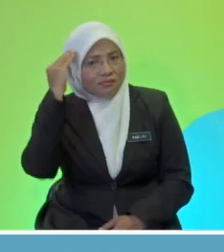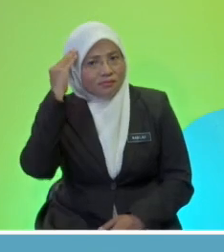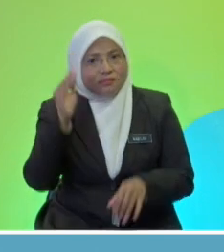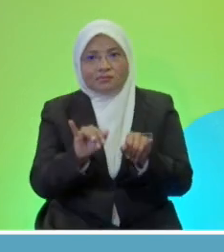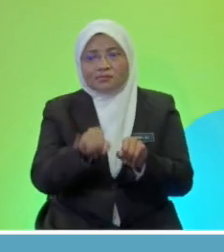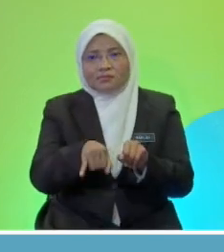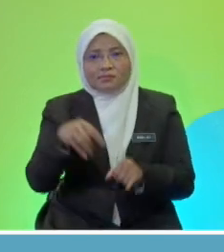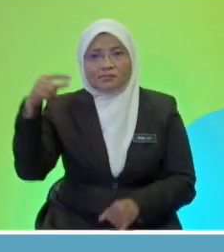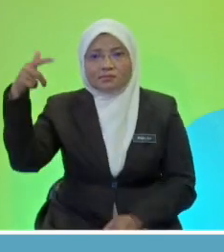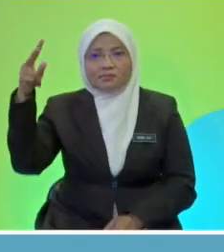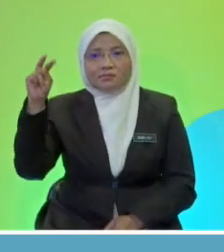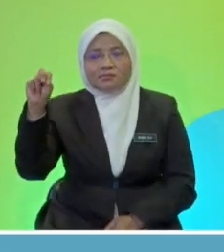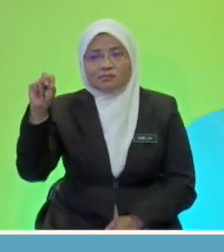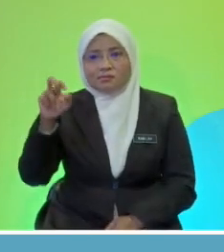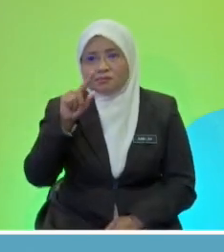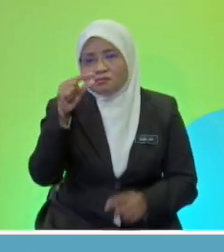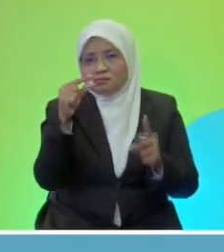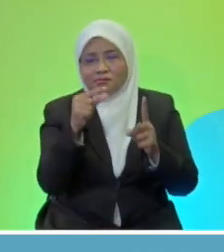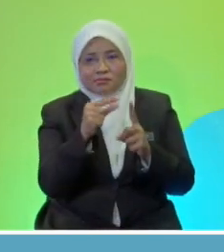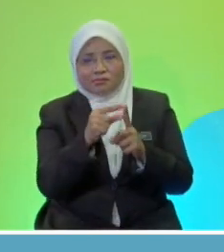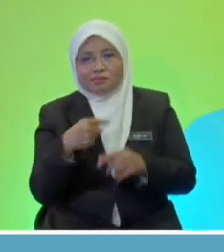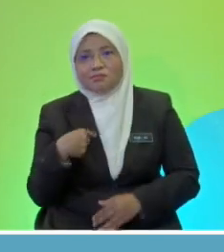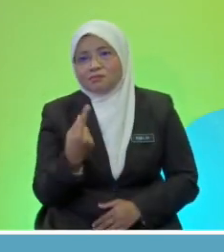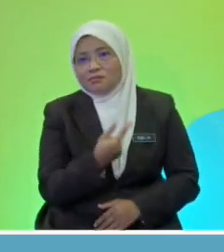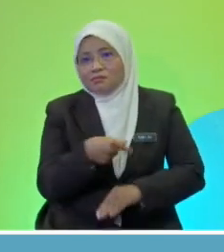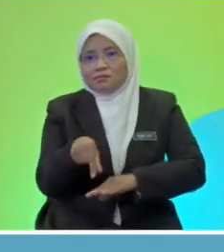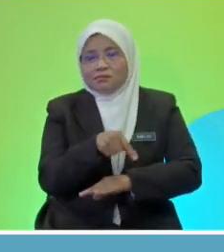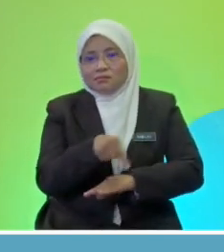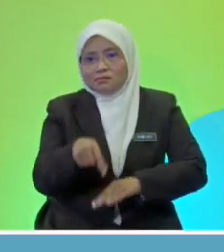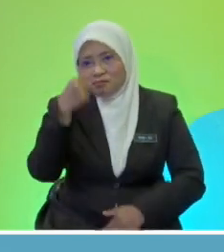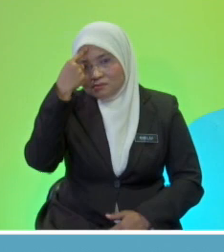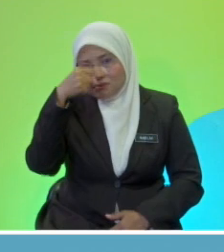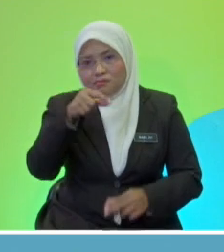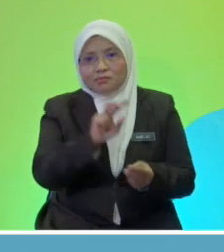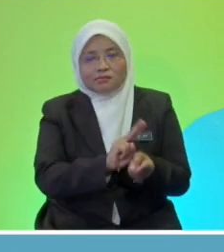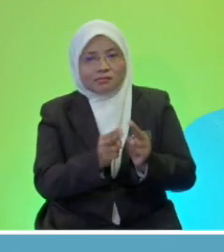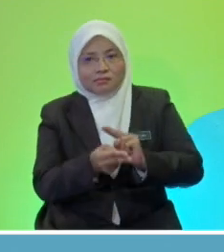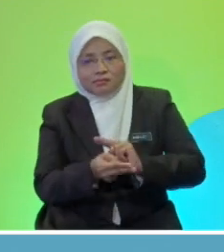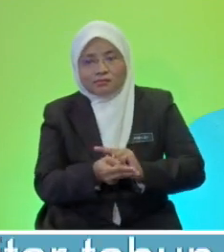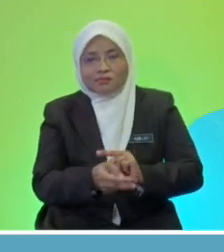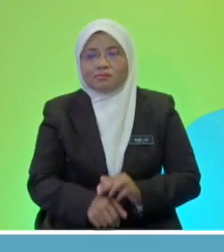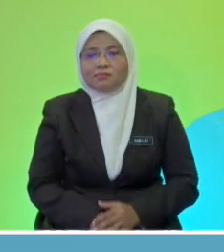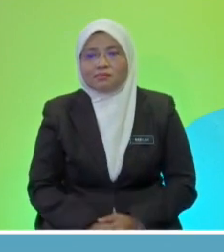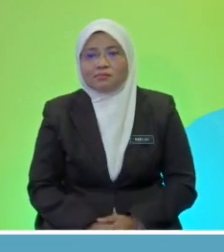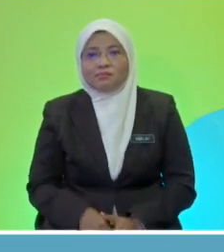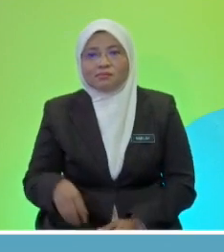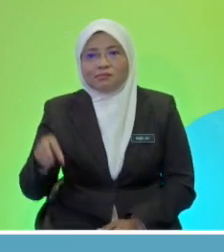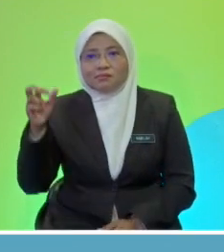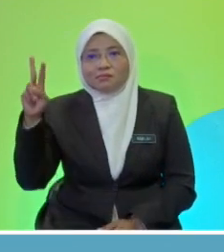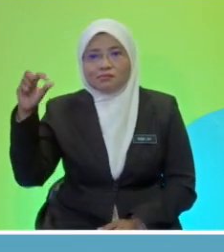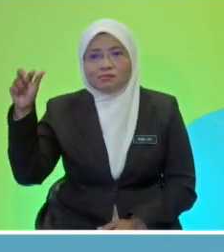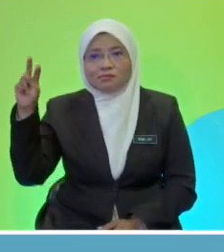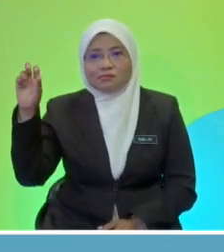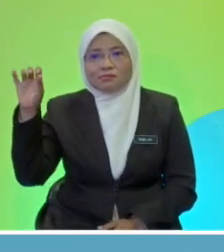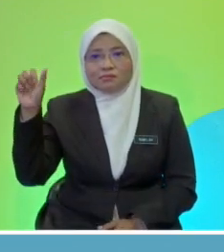ini ialah suatu istilah yang kita gunakan dalam pengubah suara genetik sesuatu organisme Oke dia